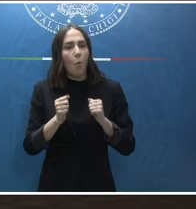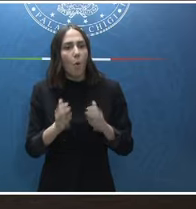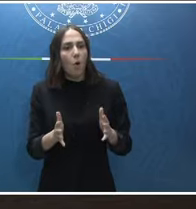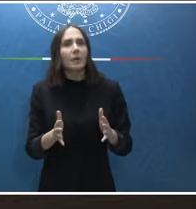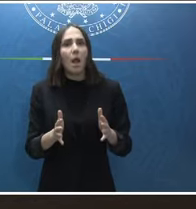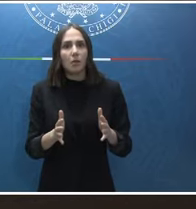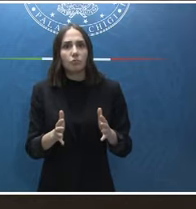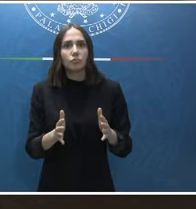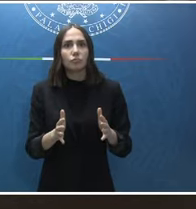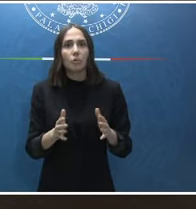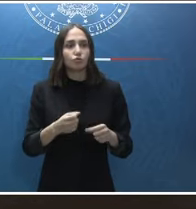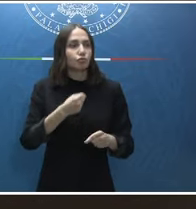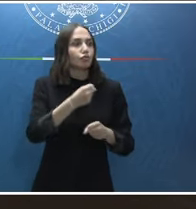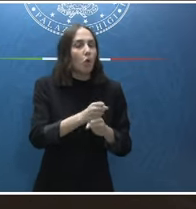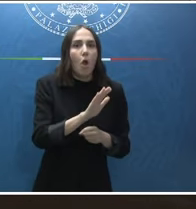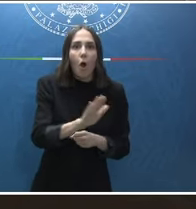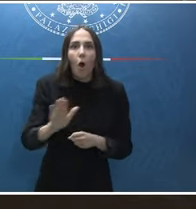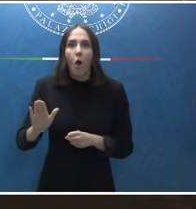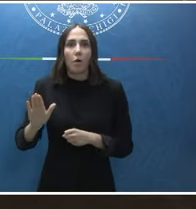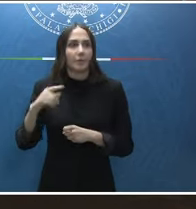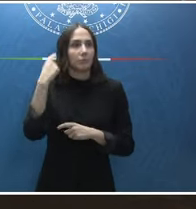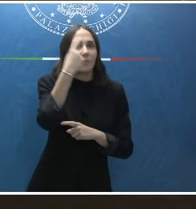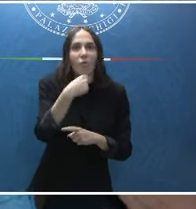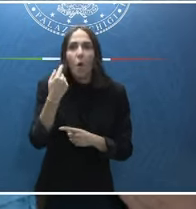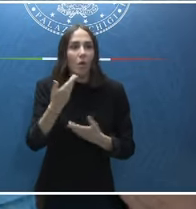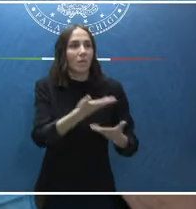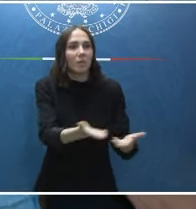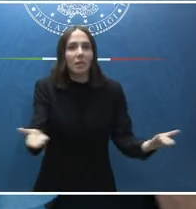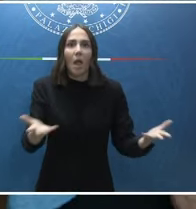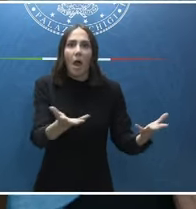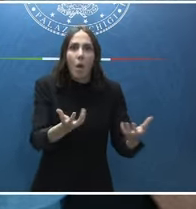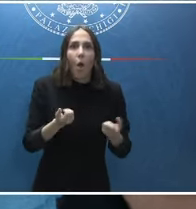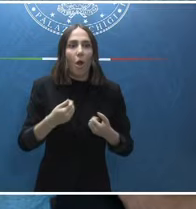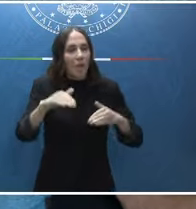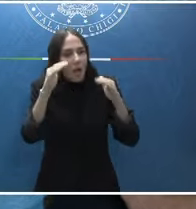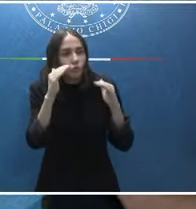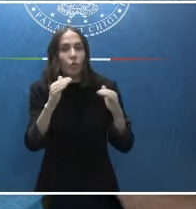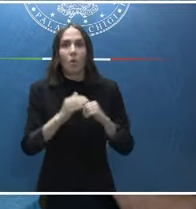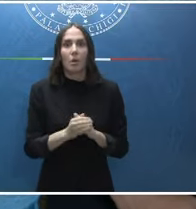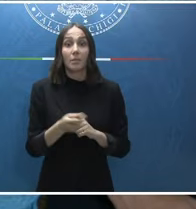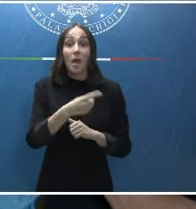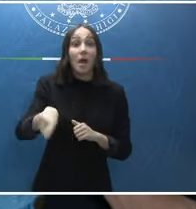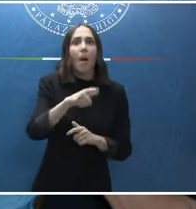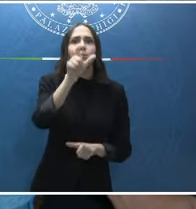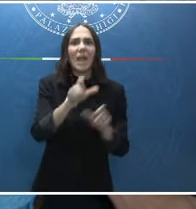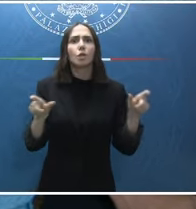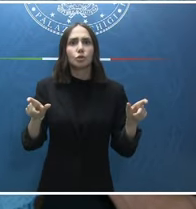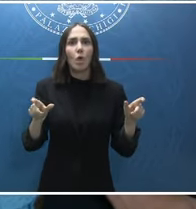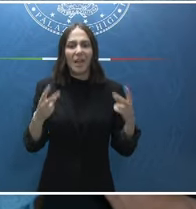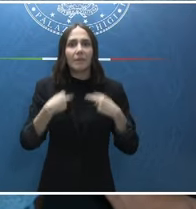ascoltare queste storie, questi volti, sono persone e sono persone che hanno a cuore la loro